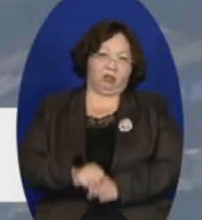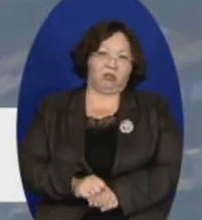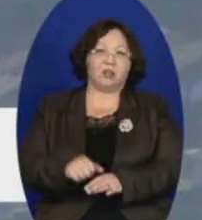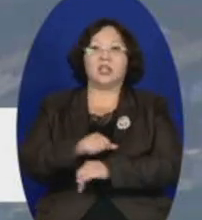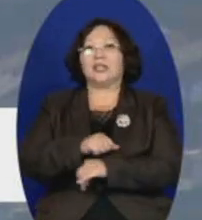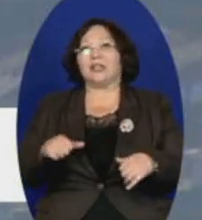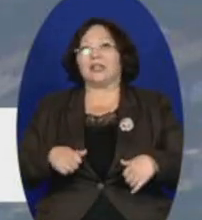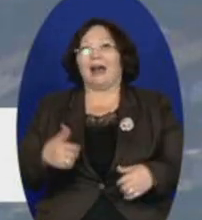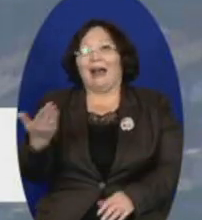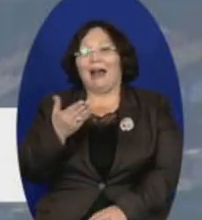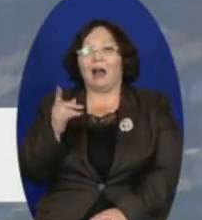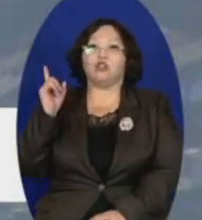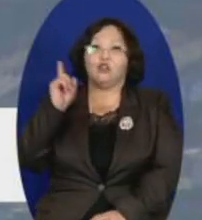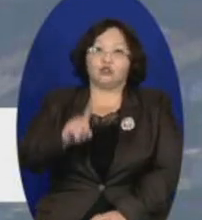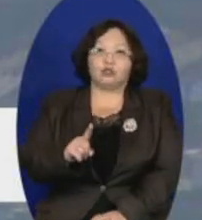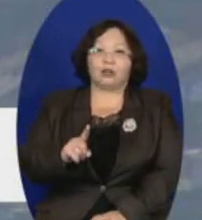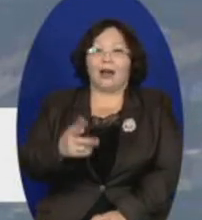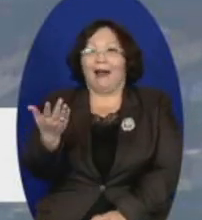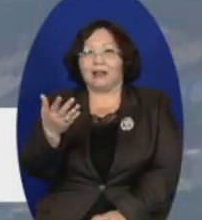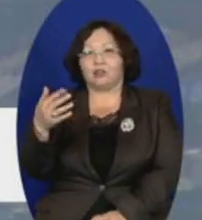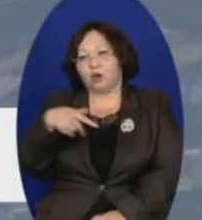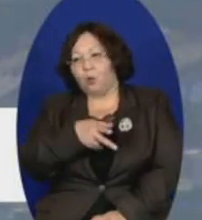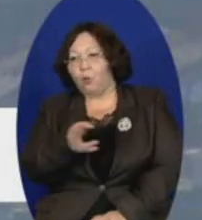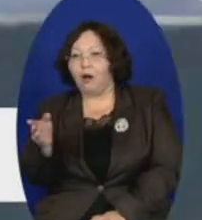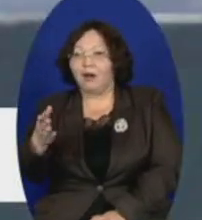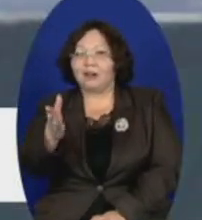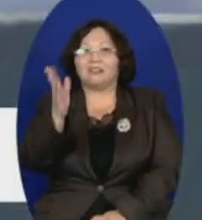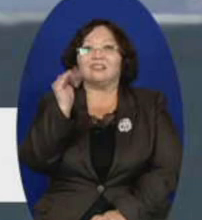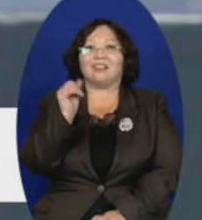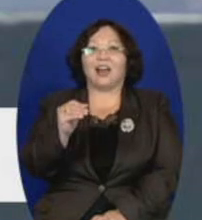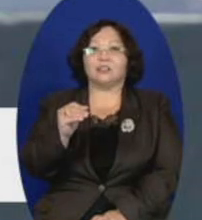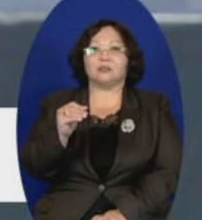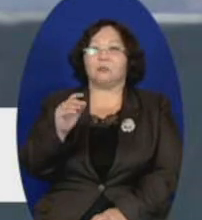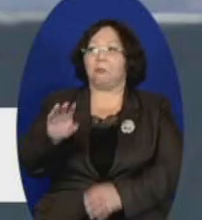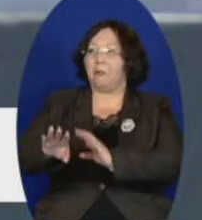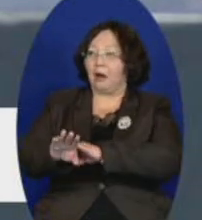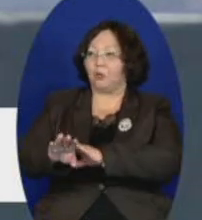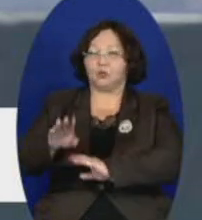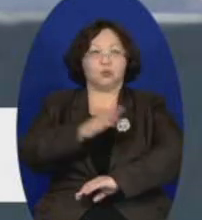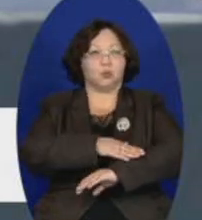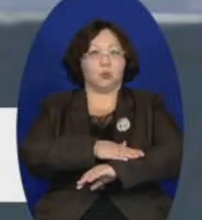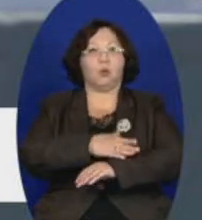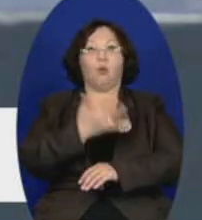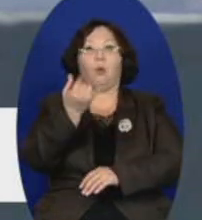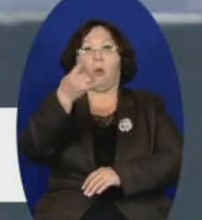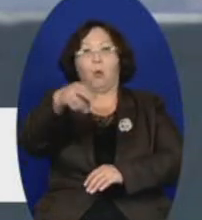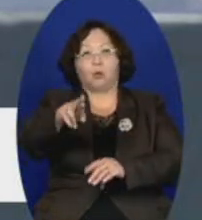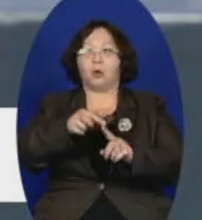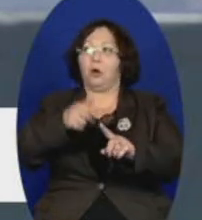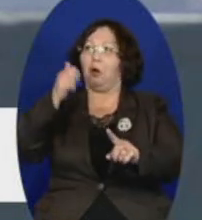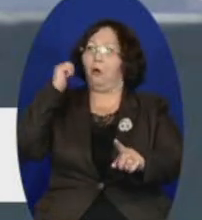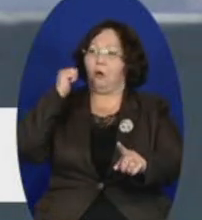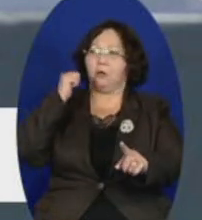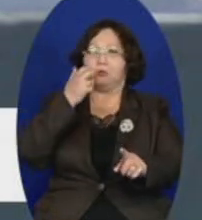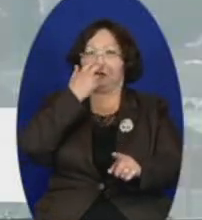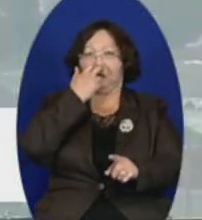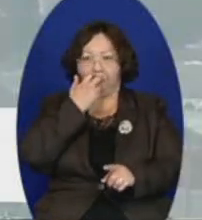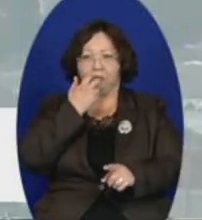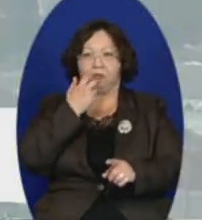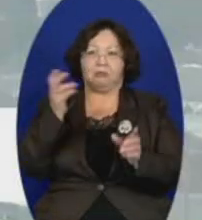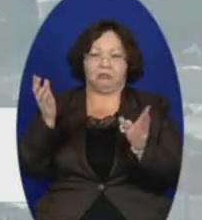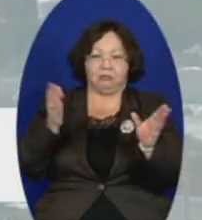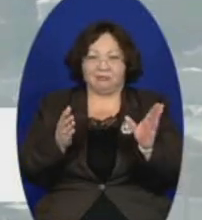иргэд хаан очих ямар газараар зорчих асуудлыг ертөнцийн зөв чигээр тодорхойлсоор ирсэн гэж хэлж болно. Олон улсад ард иргэдэд хамгийн